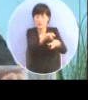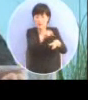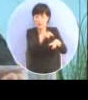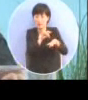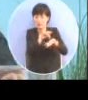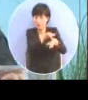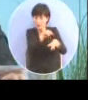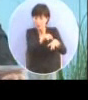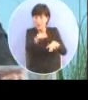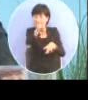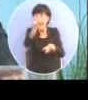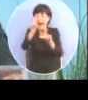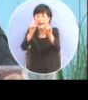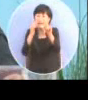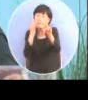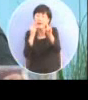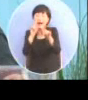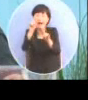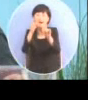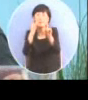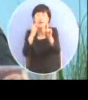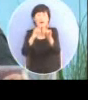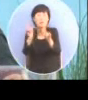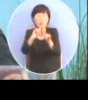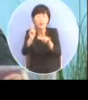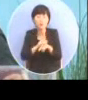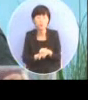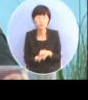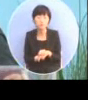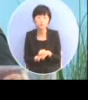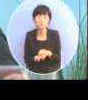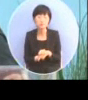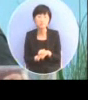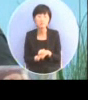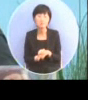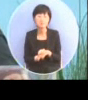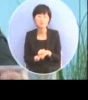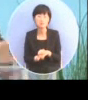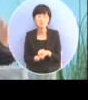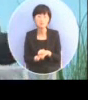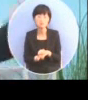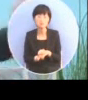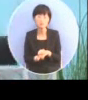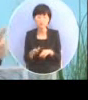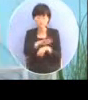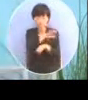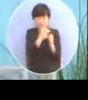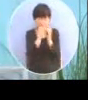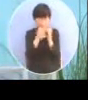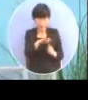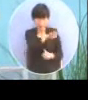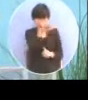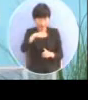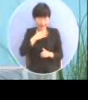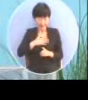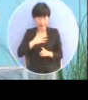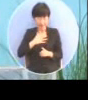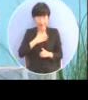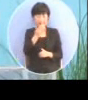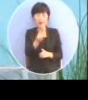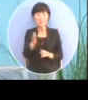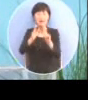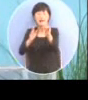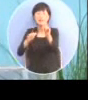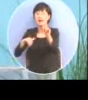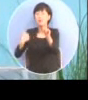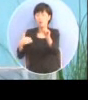bóng tối nó luôn theo đuổi chúng ta và nó làm chúng ta không biết một điều duy nhất. Tất cả những cái khác đều biết,